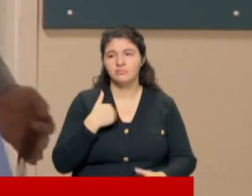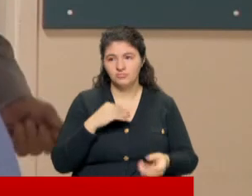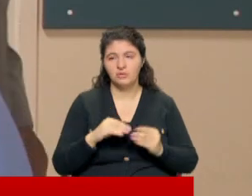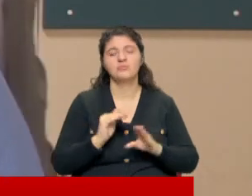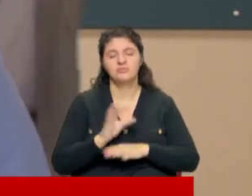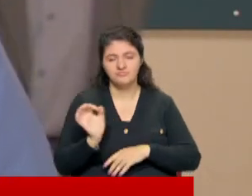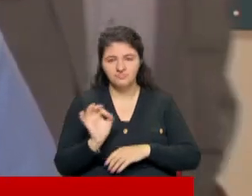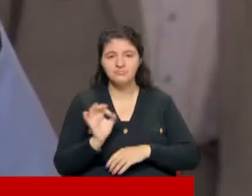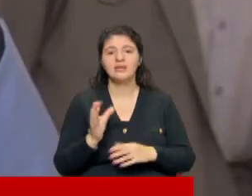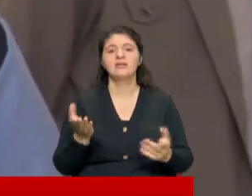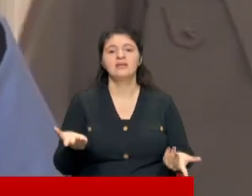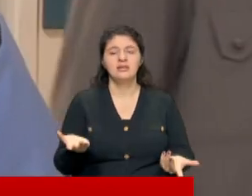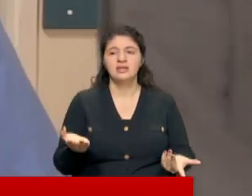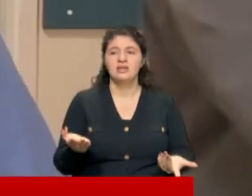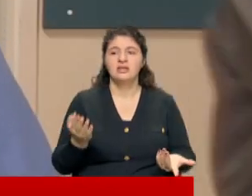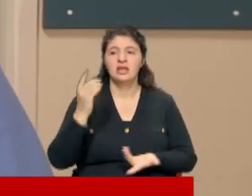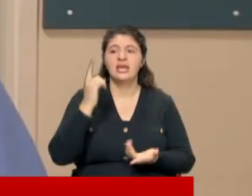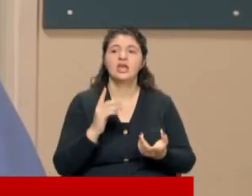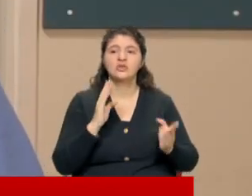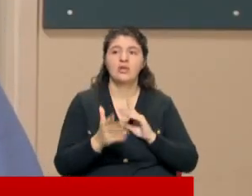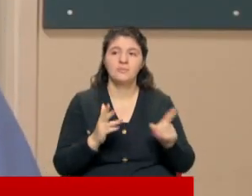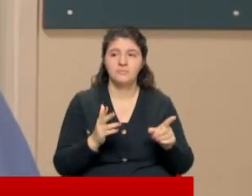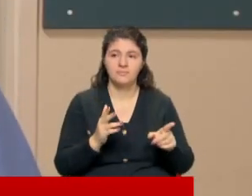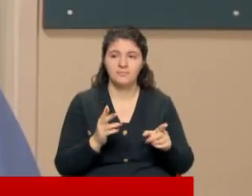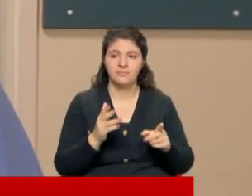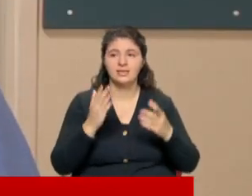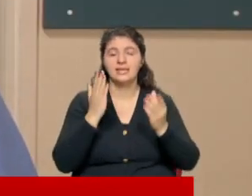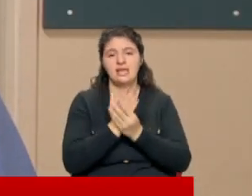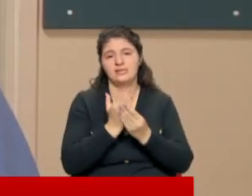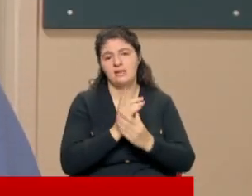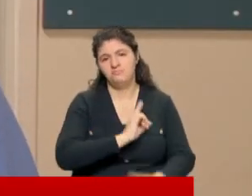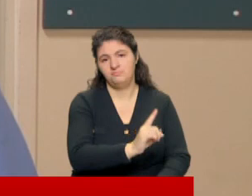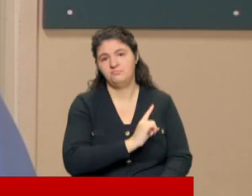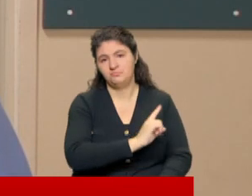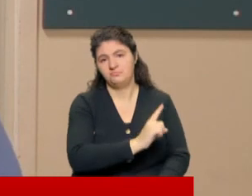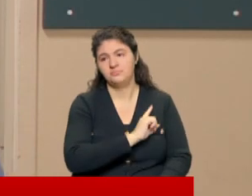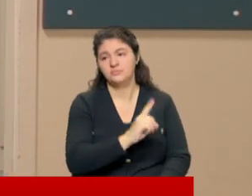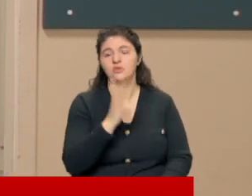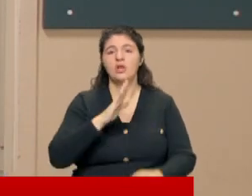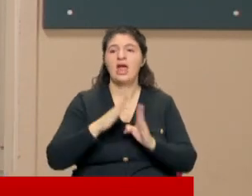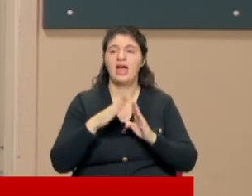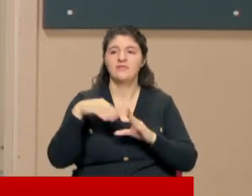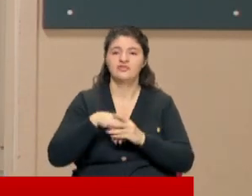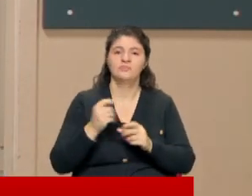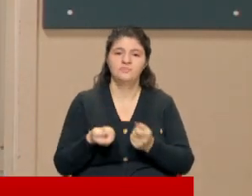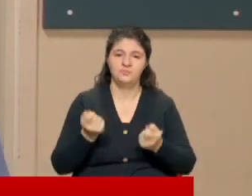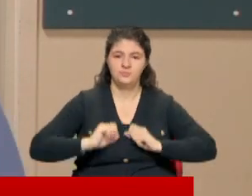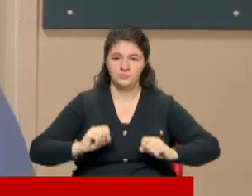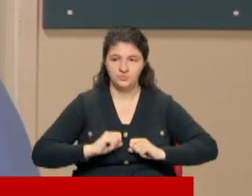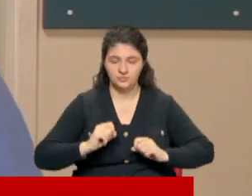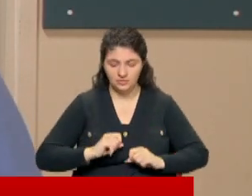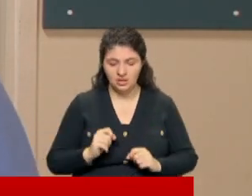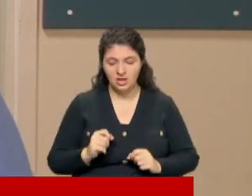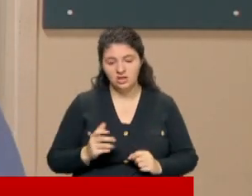ve ilk dönem dershaneye gittim sonrasında evde götürmek zorunda kaldım